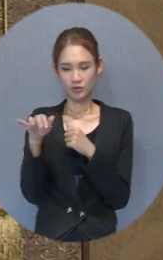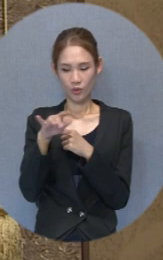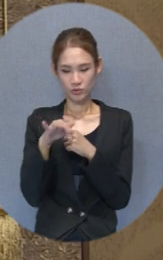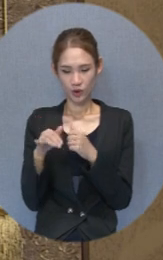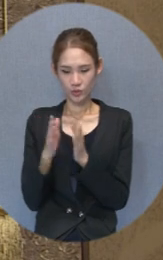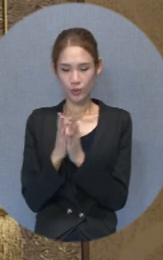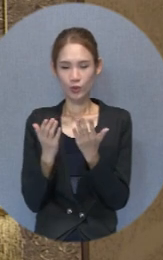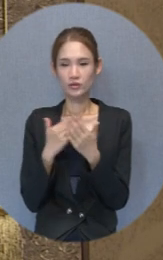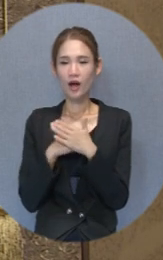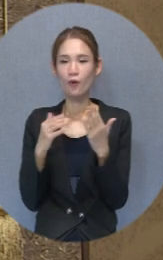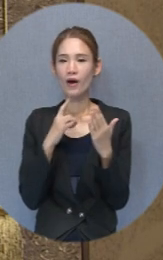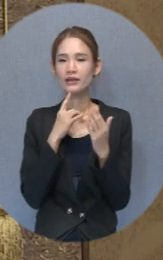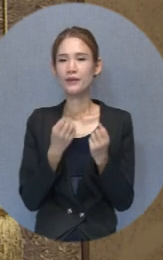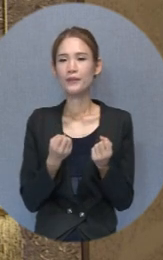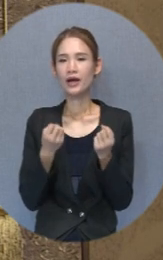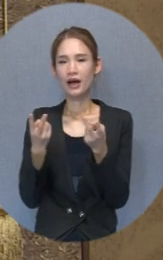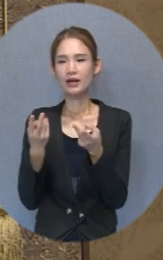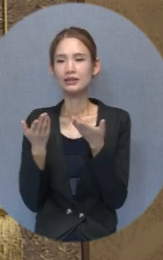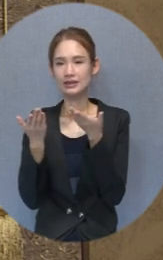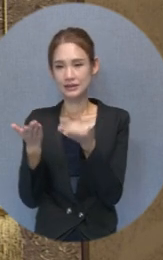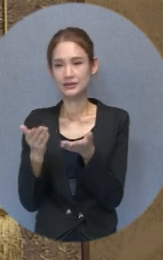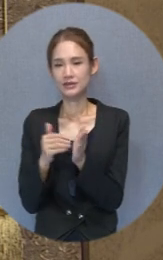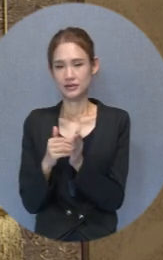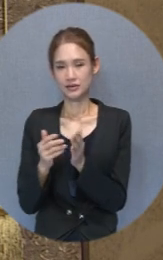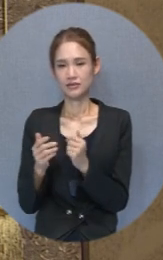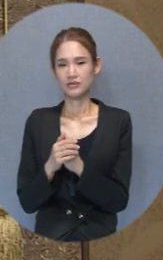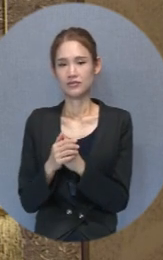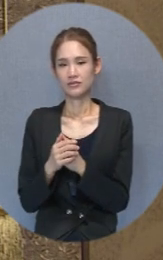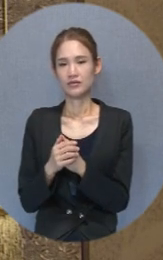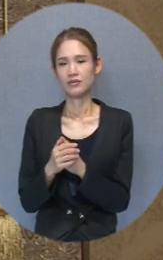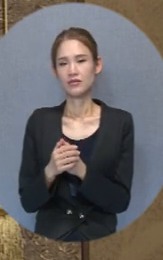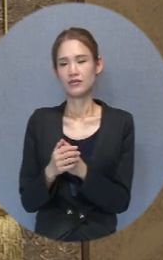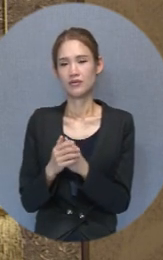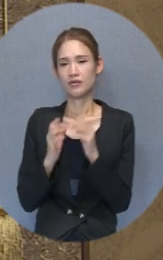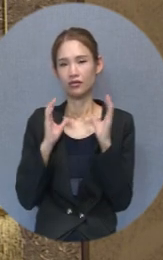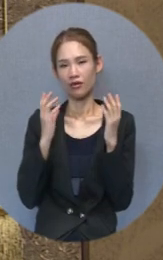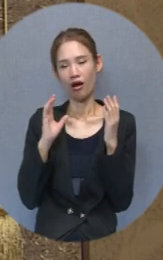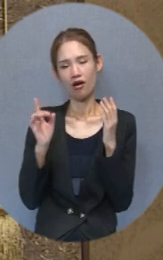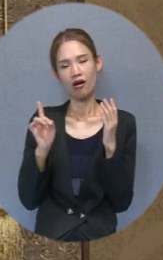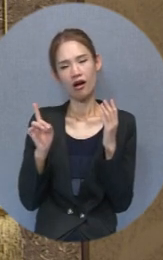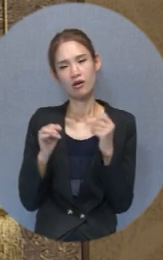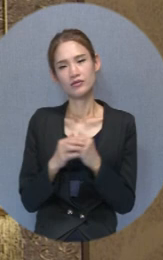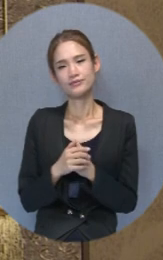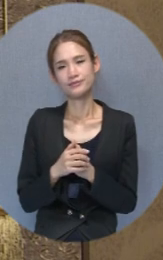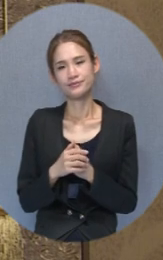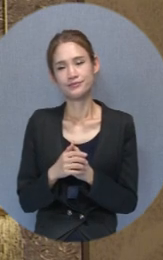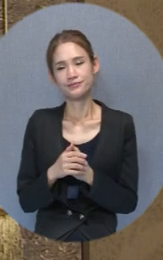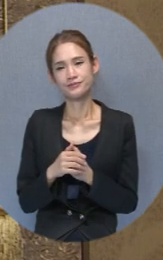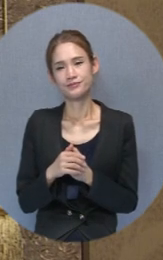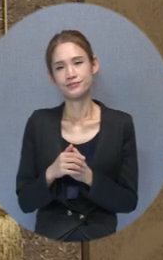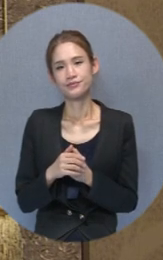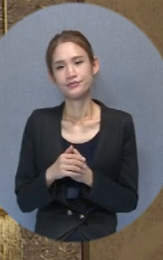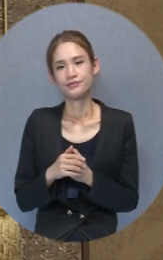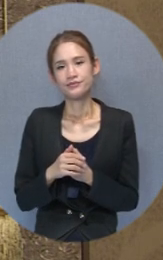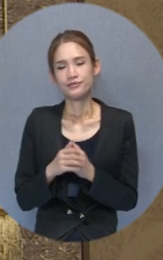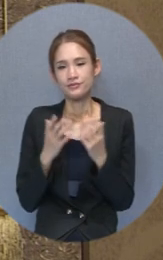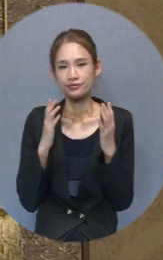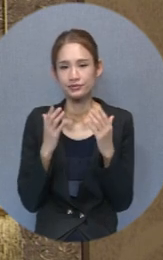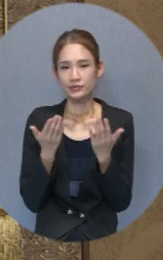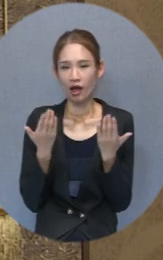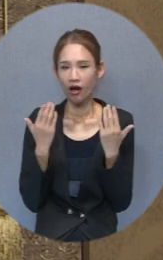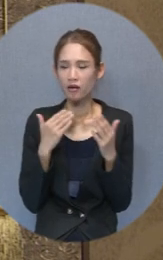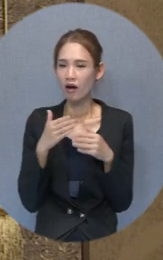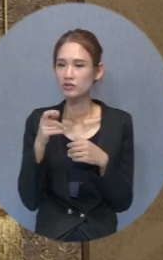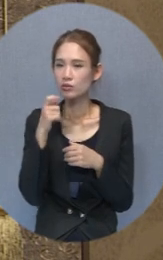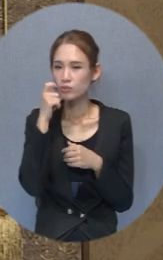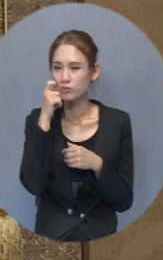도서관으로만 기증을 했어요. 아, 예. 네. 그러다 보니까 그 아이들이 학교를